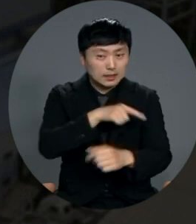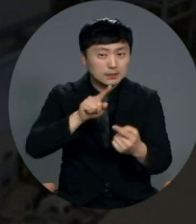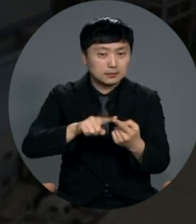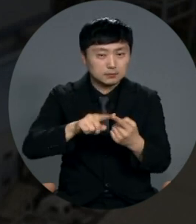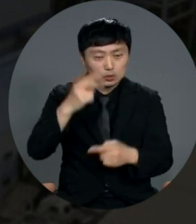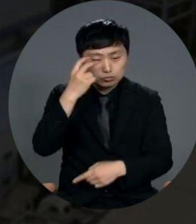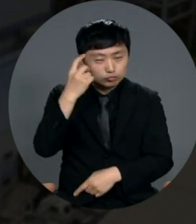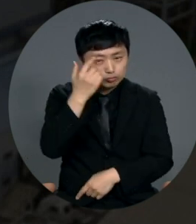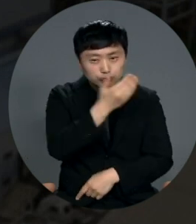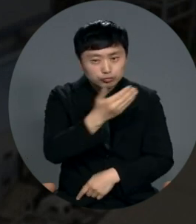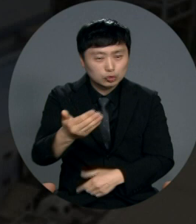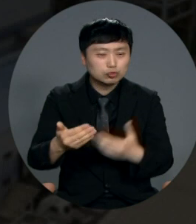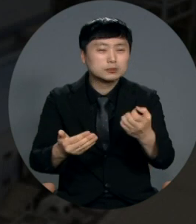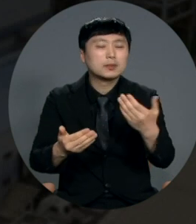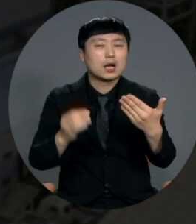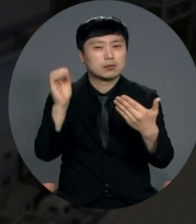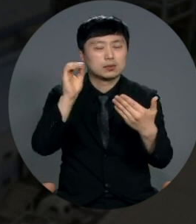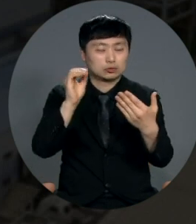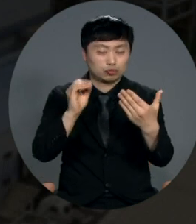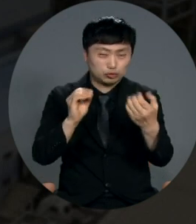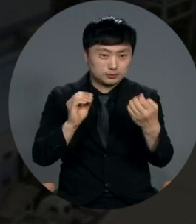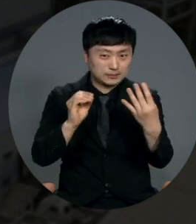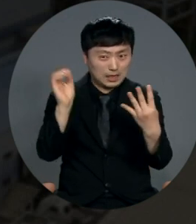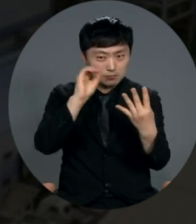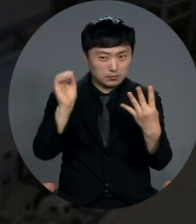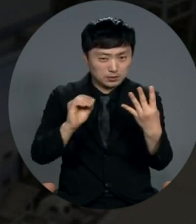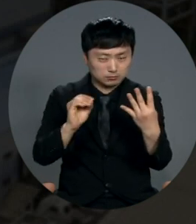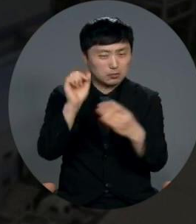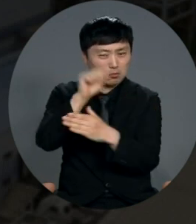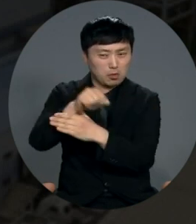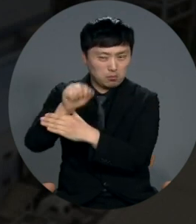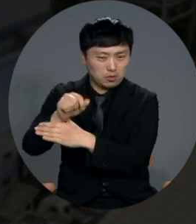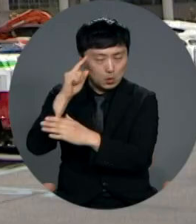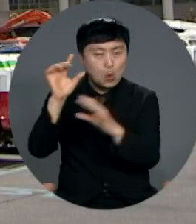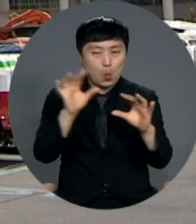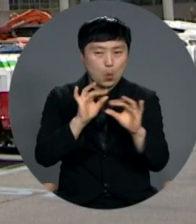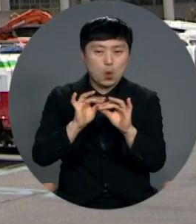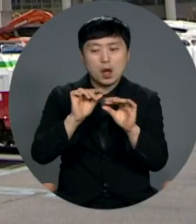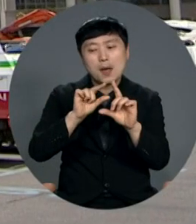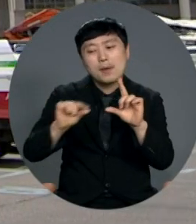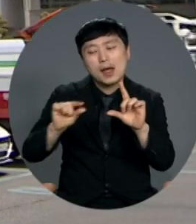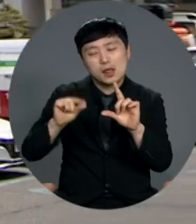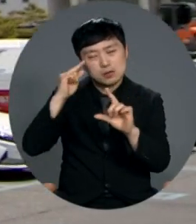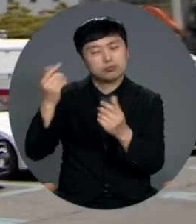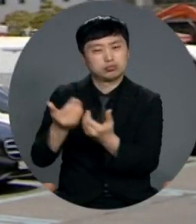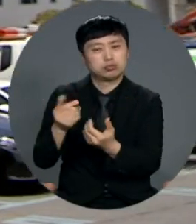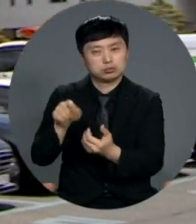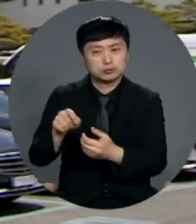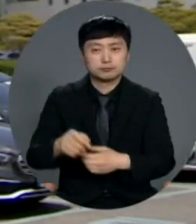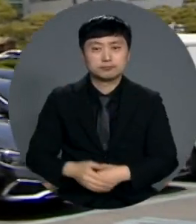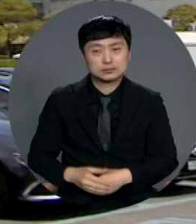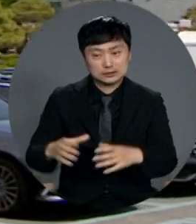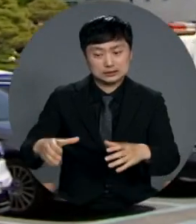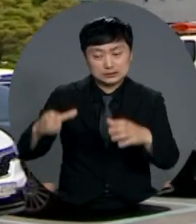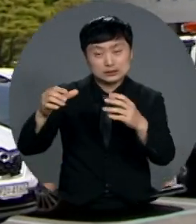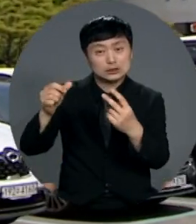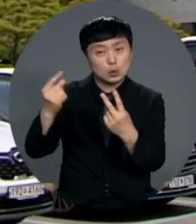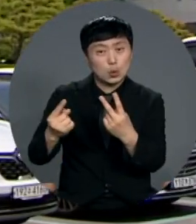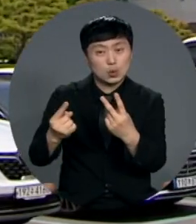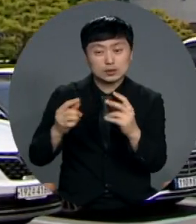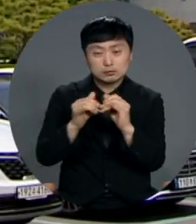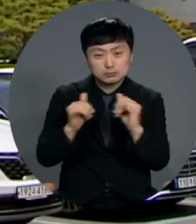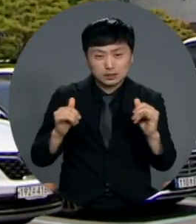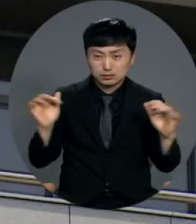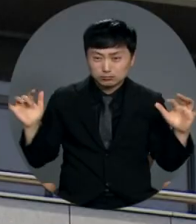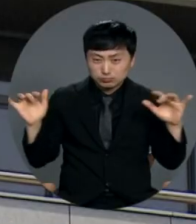94% 상당이 수용했다 반대는 극소수라는 입장입니다 안동시는 이호기 건설로 인구유입과